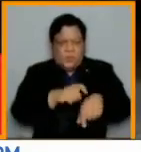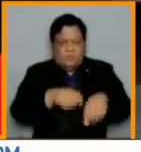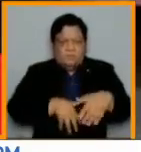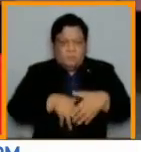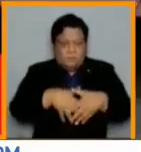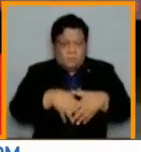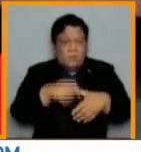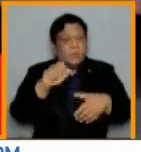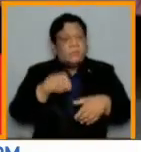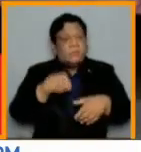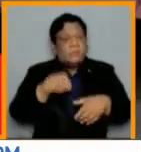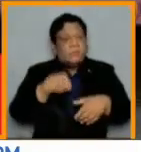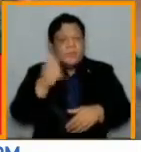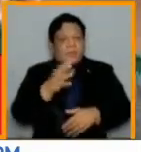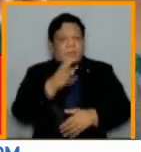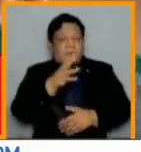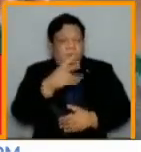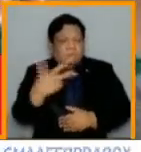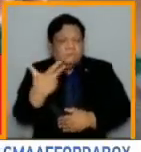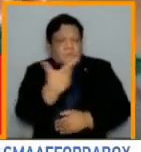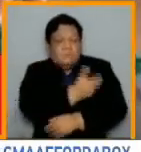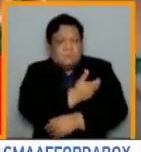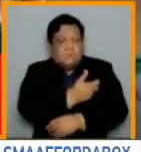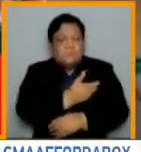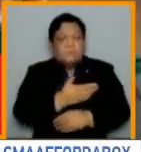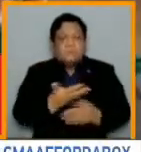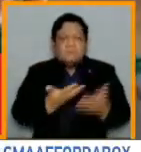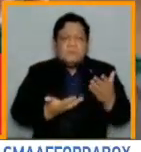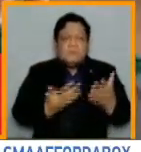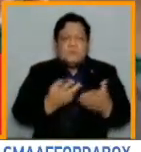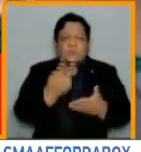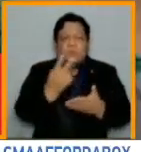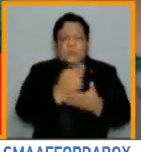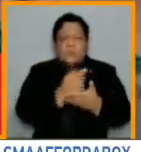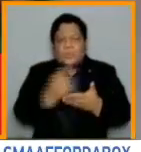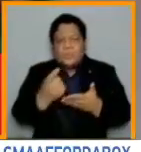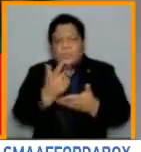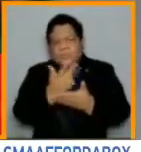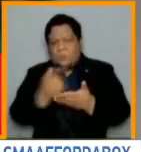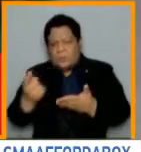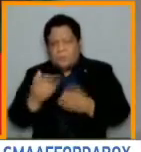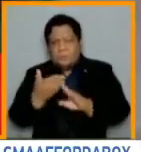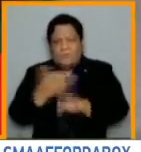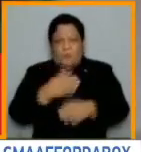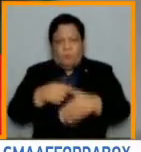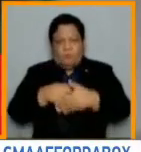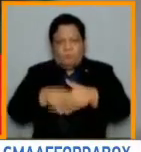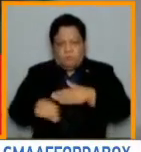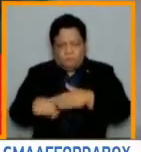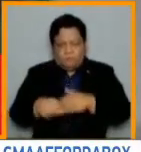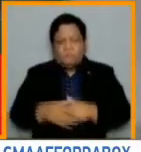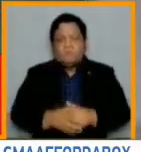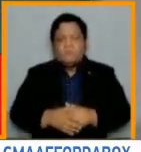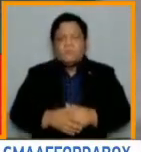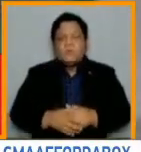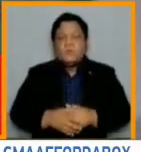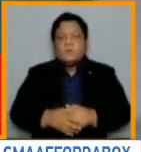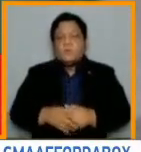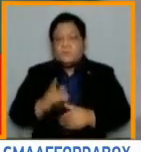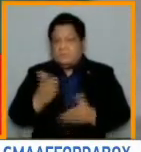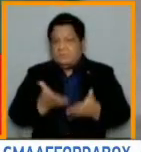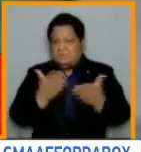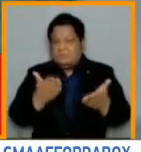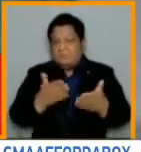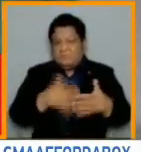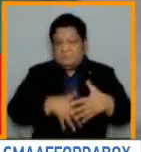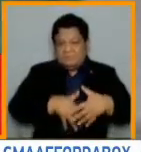ang nanay 2 o 3 linggo bago manganak. Dahil dito, inirekomendang magpabakuna ang mga buntis, nagbe-breastfeed o may